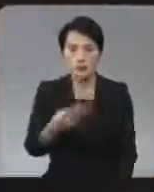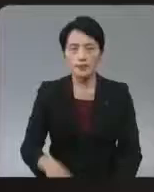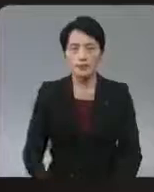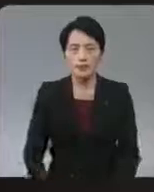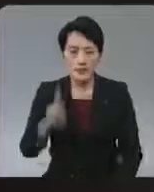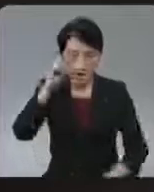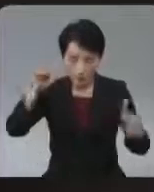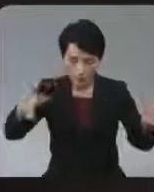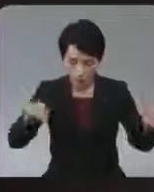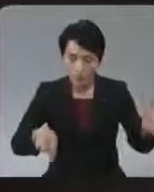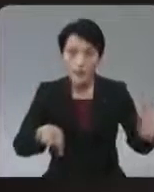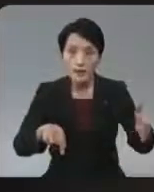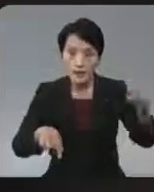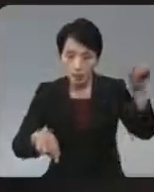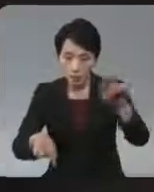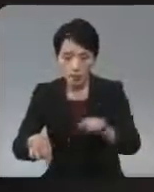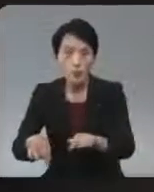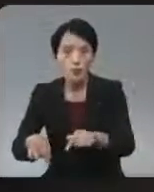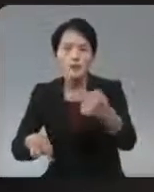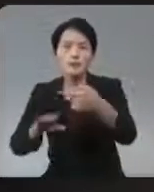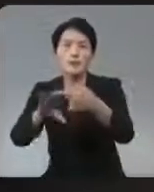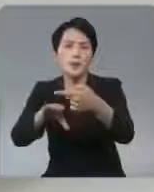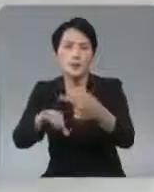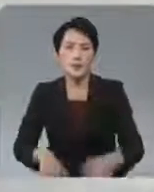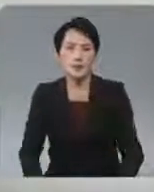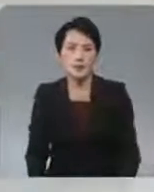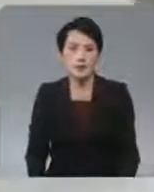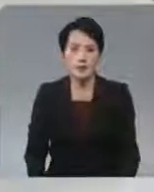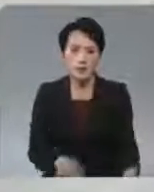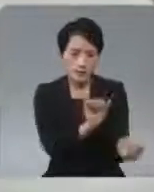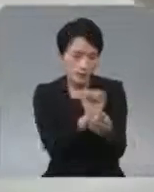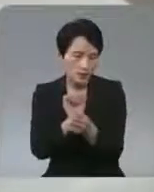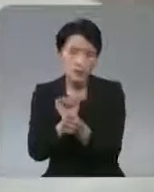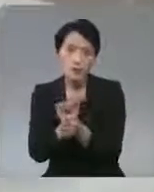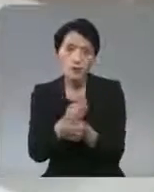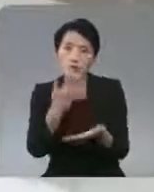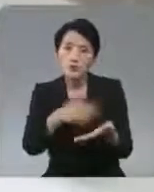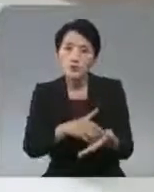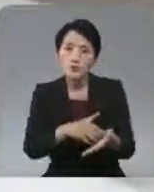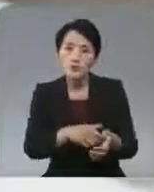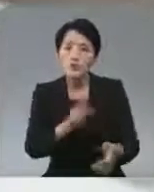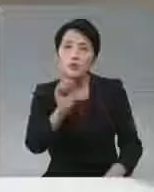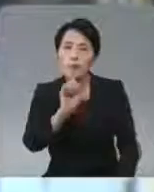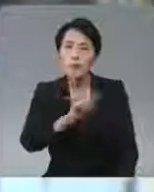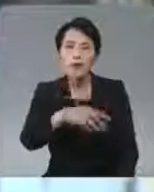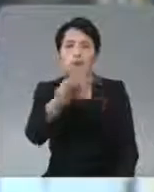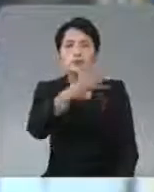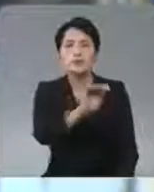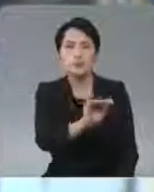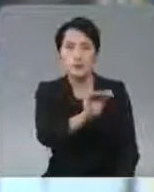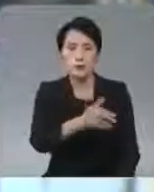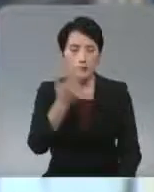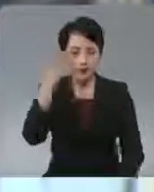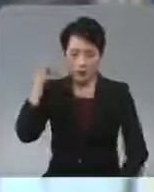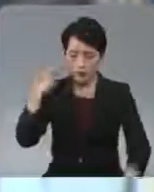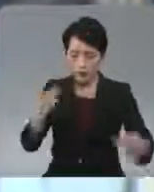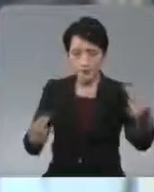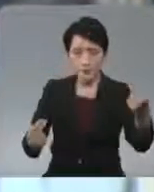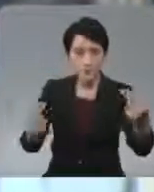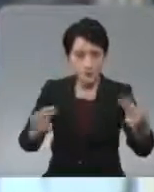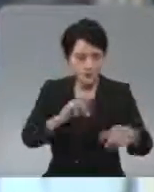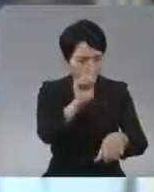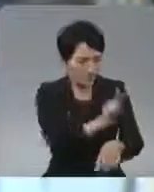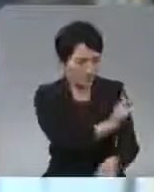einigermaßen erholt habe sie wollen jedoch maßnahmen ausarbeiten weil die verbreitung der omicron variante künftig ein einflussfaktor